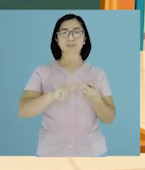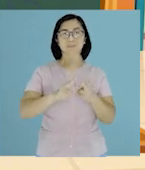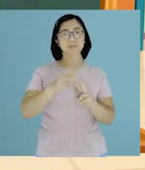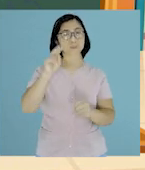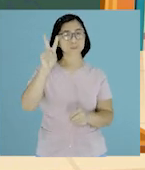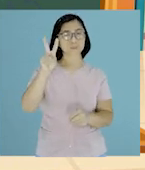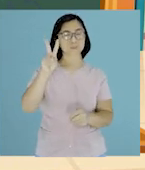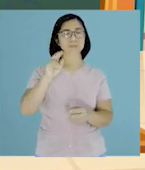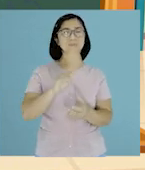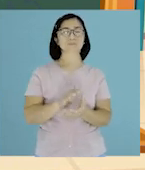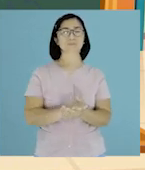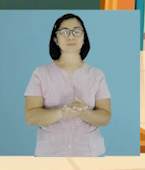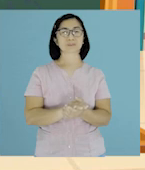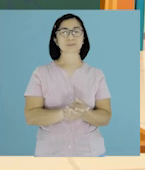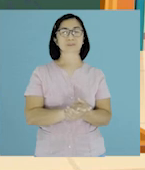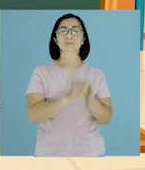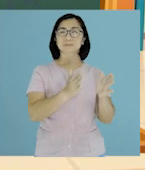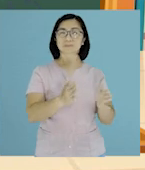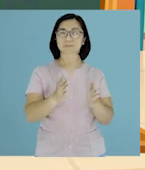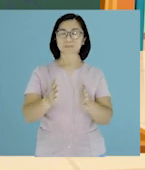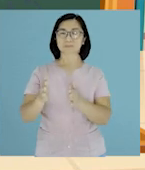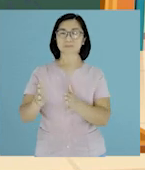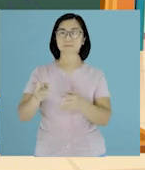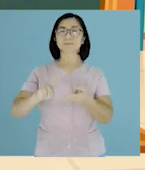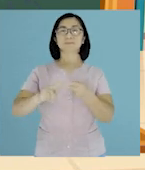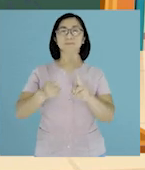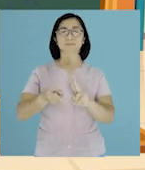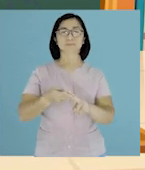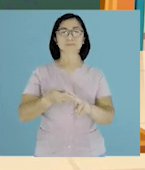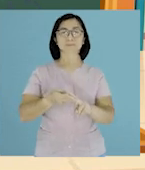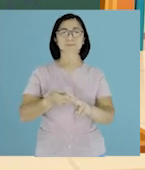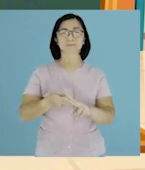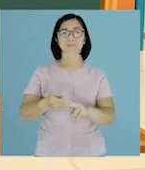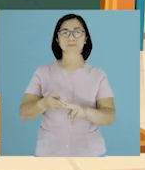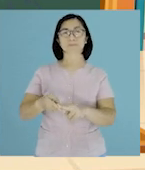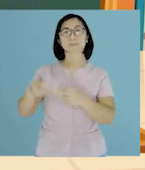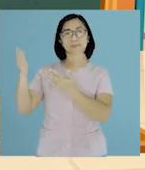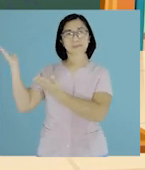Number 2. Pagsunod-sunod rin naman ang mga number na ito.